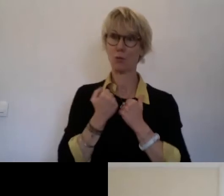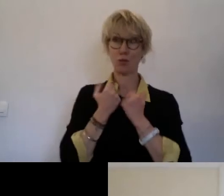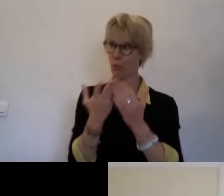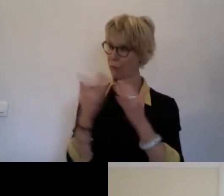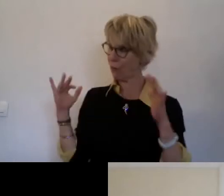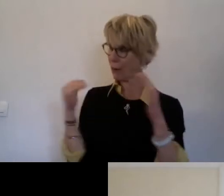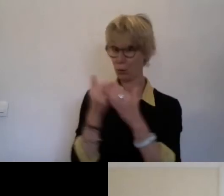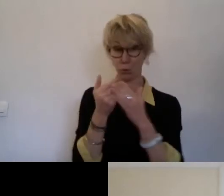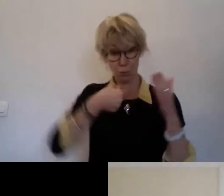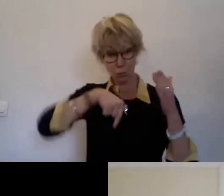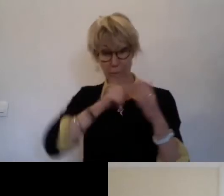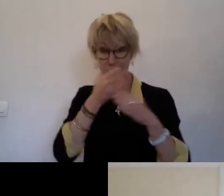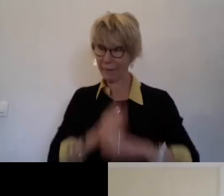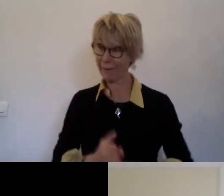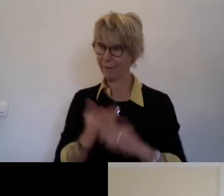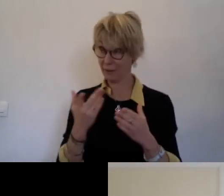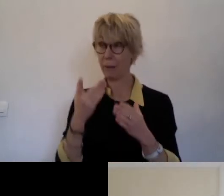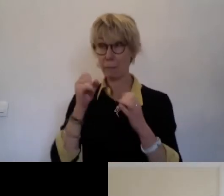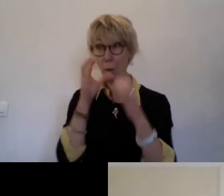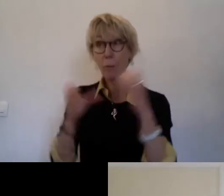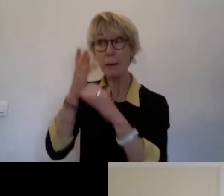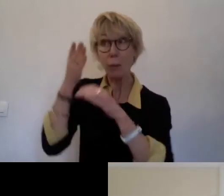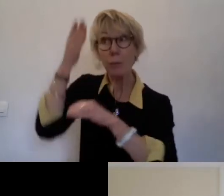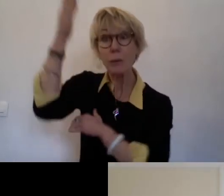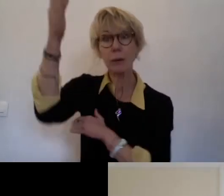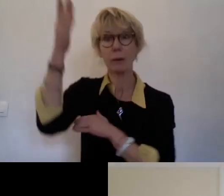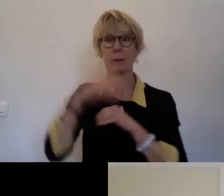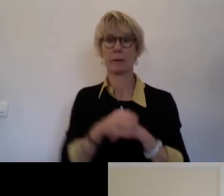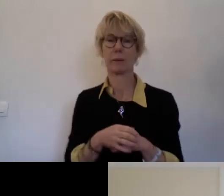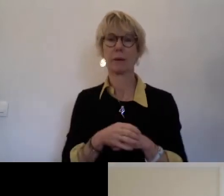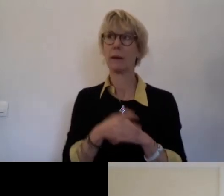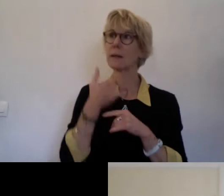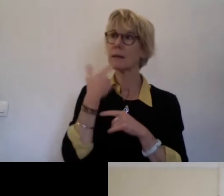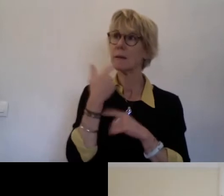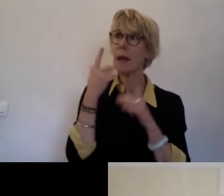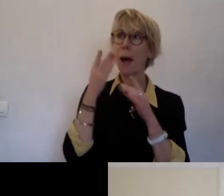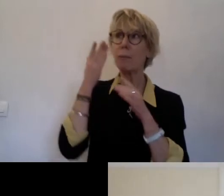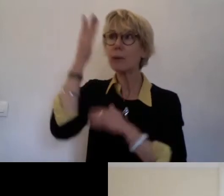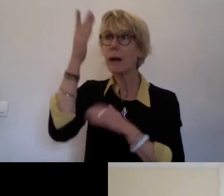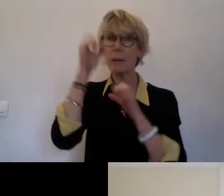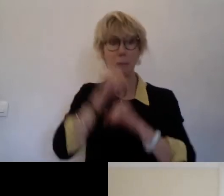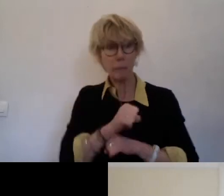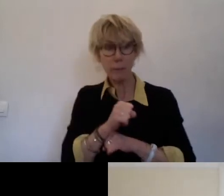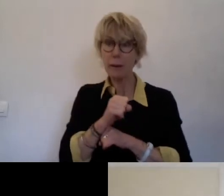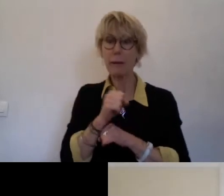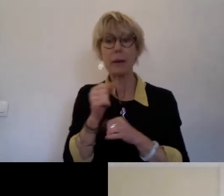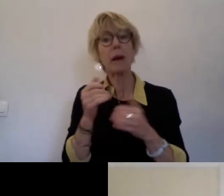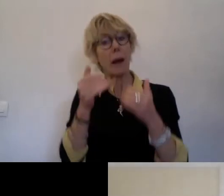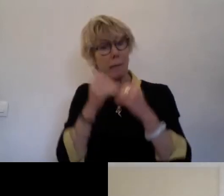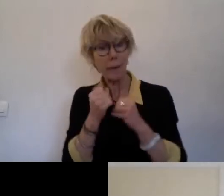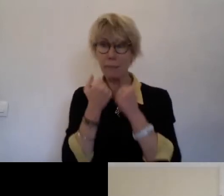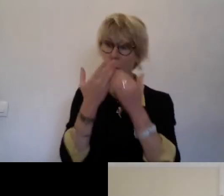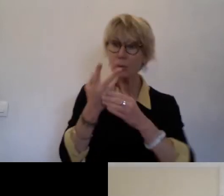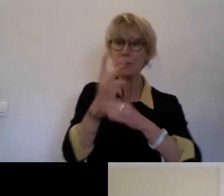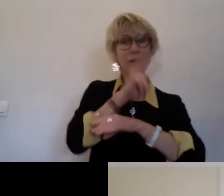de ses publics des activités qui sont in situ, des visites guidées, des ateliers. des activités qui sont aussi hors les murs. Donc